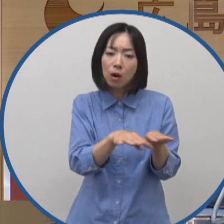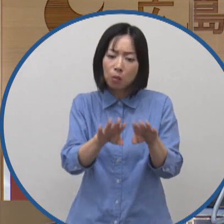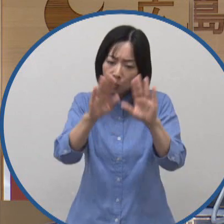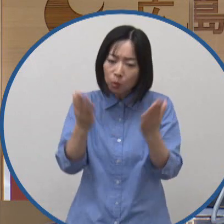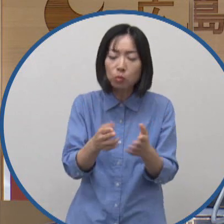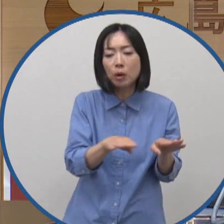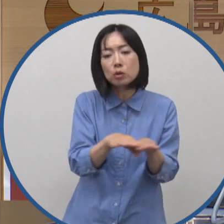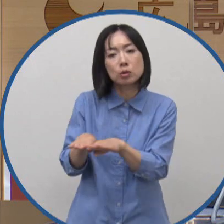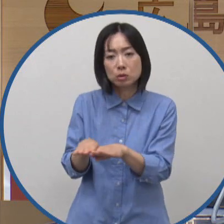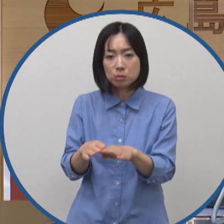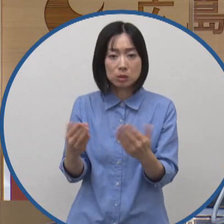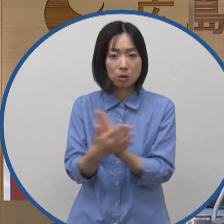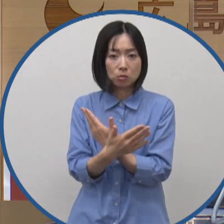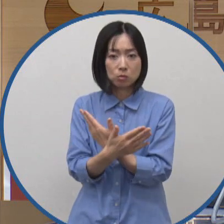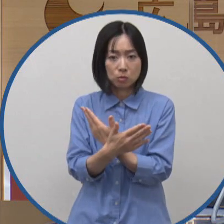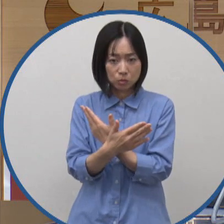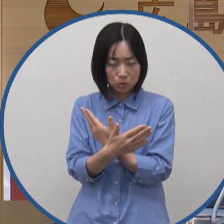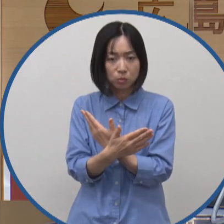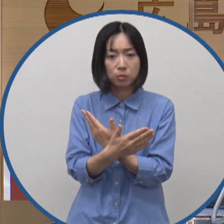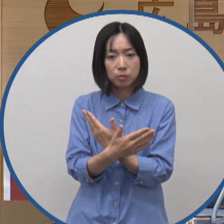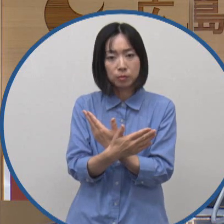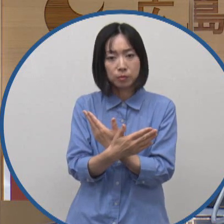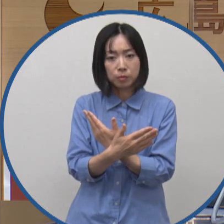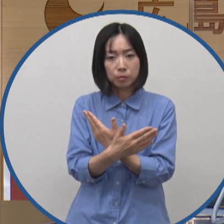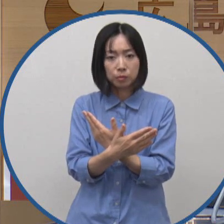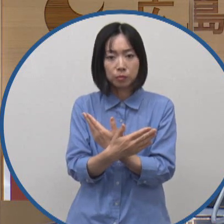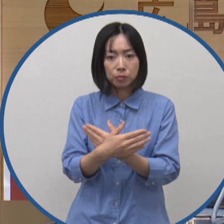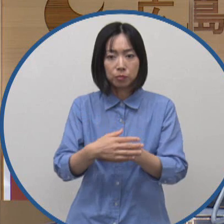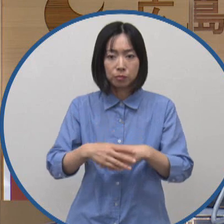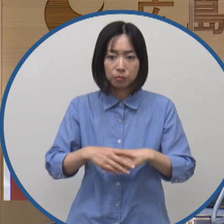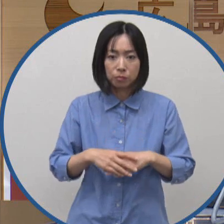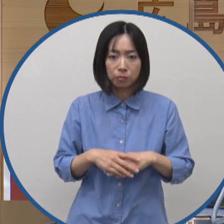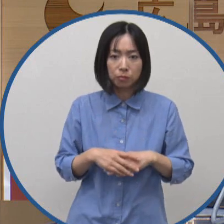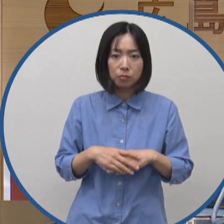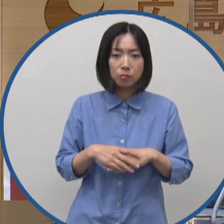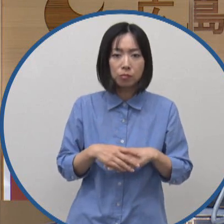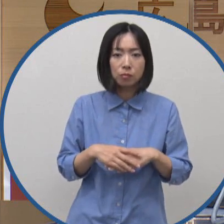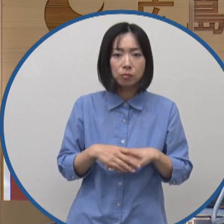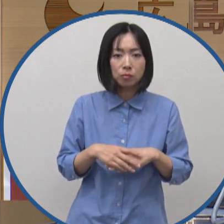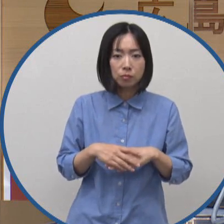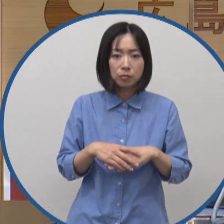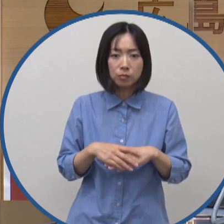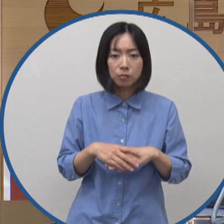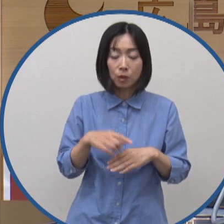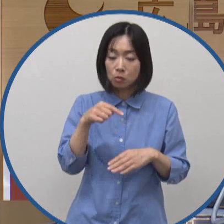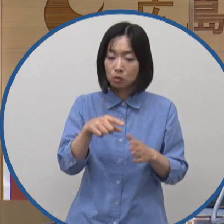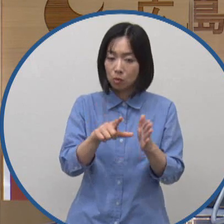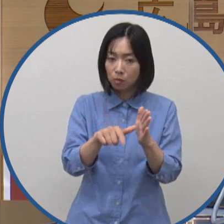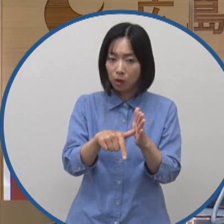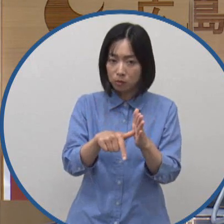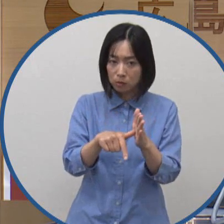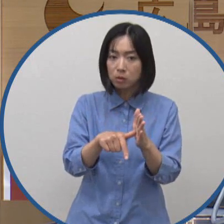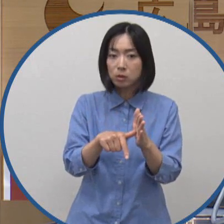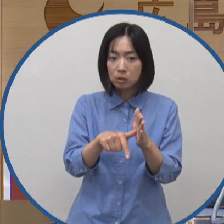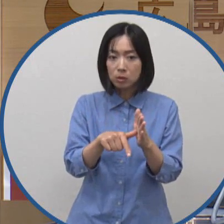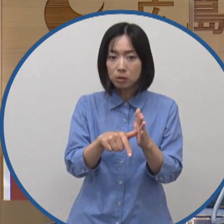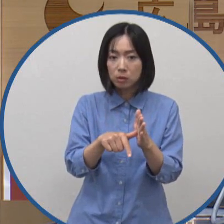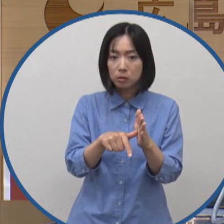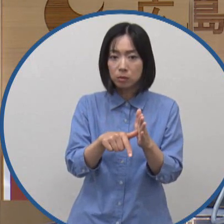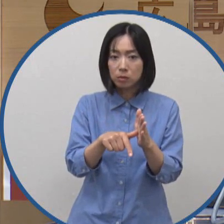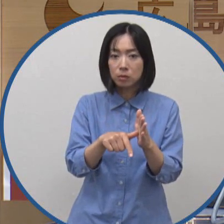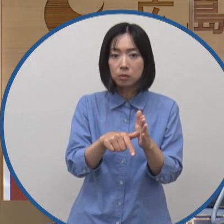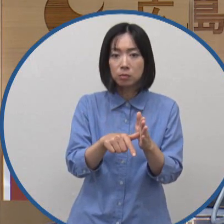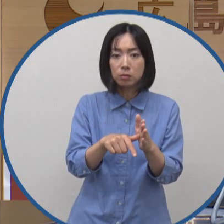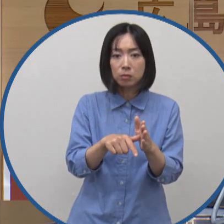わけですけれども、で、実際に休業を選択されるところも多くなるんだと思うんですけれども、そうすると格段にやは